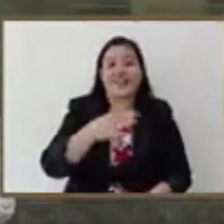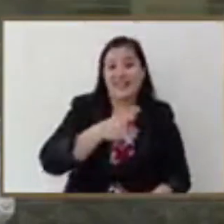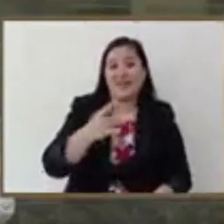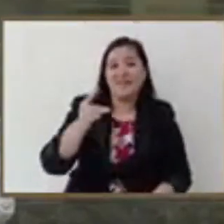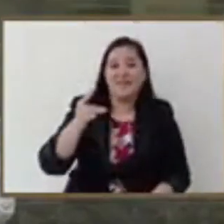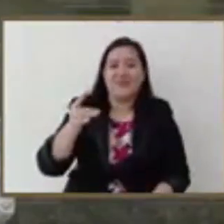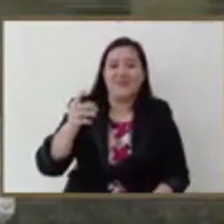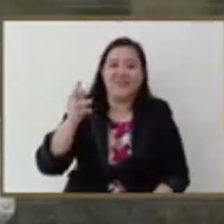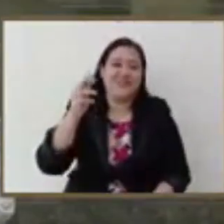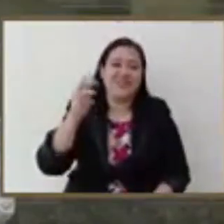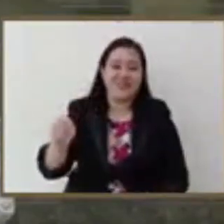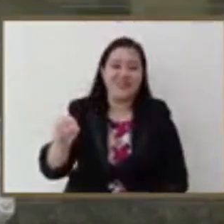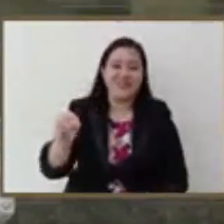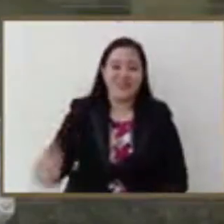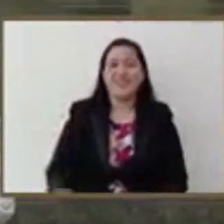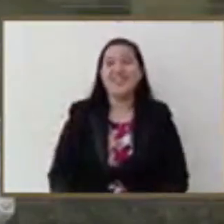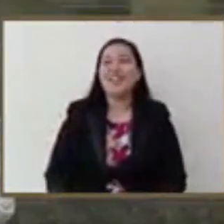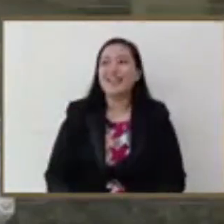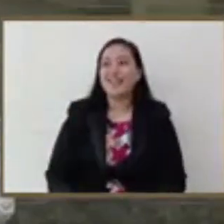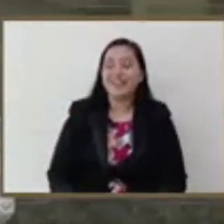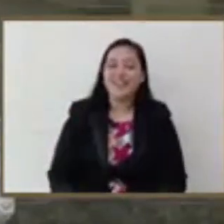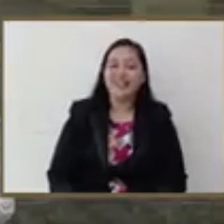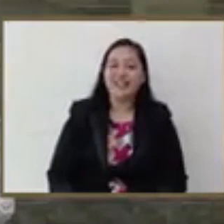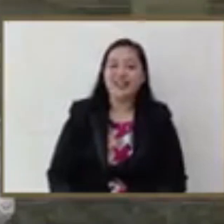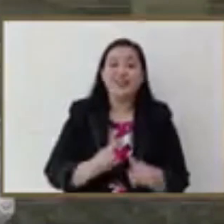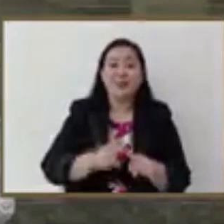sana malaman nila ng tao hindi parparehas.